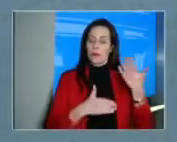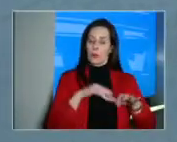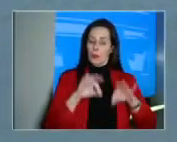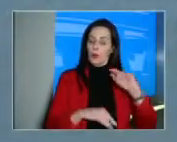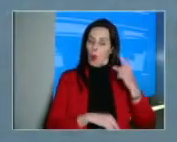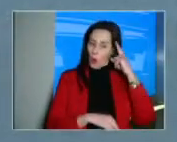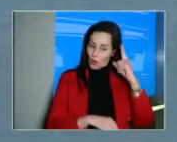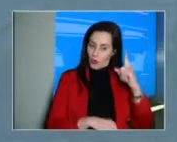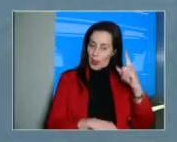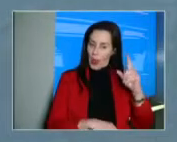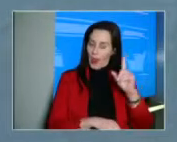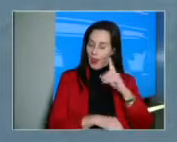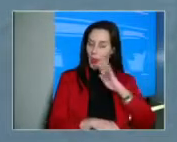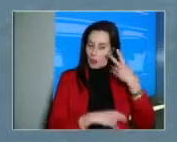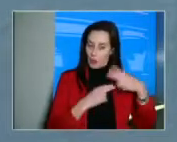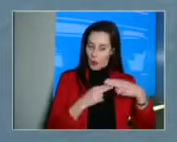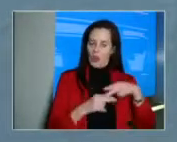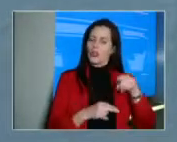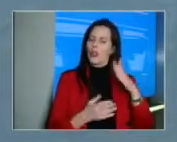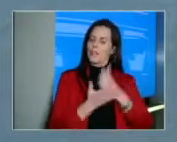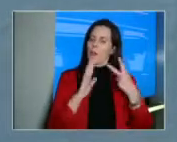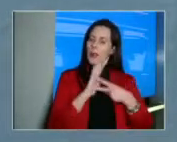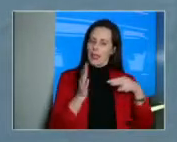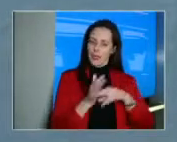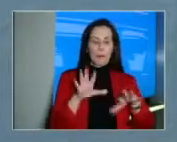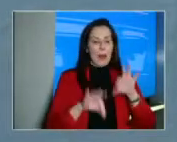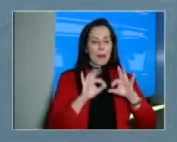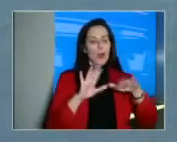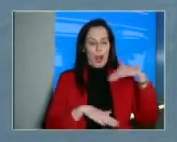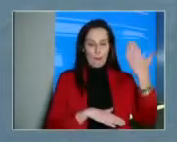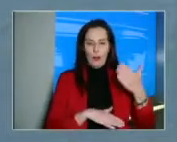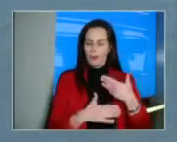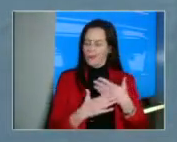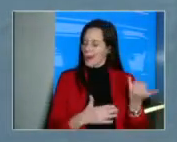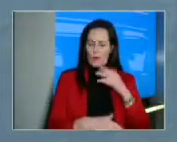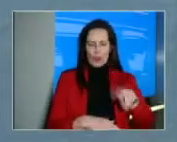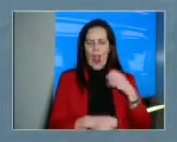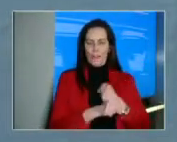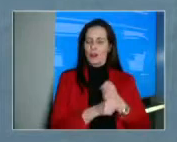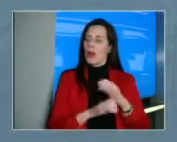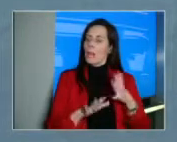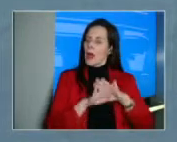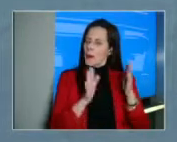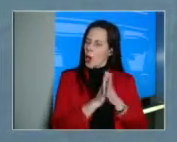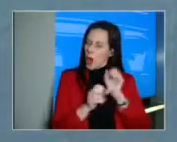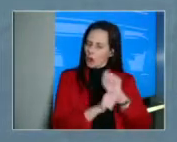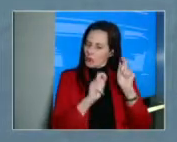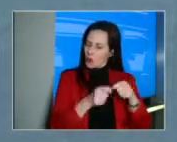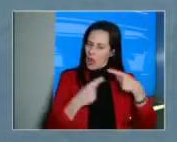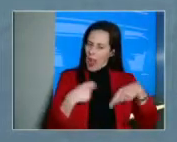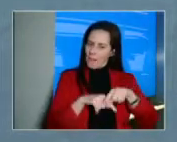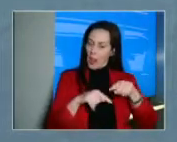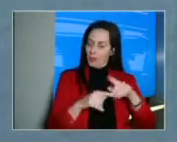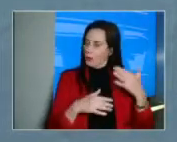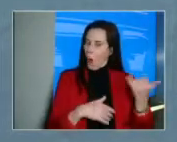וכולם חושבים על הקדנציה הקרובה, שם כבר מתכננים את מערכת הבחירות הבאה. אין רגע דל. מה הן כל העתירות שמוגשות לוועדה